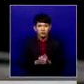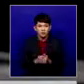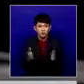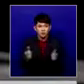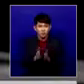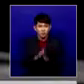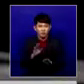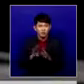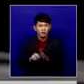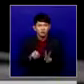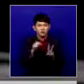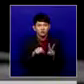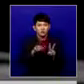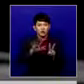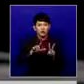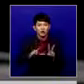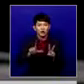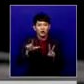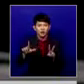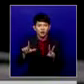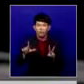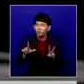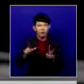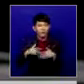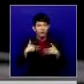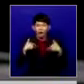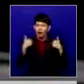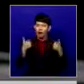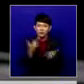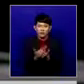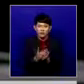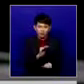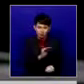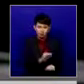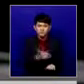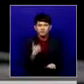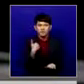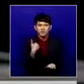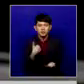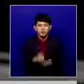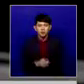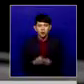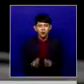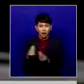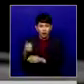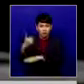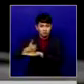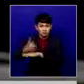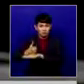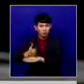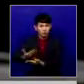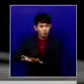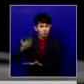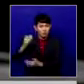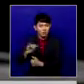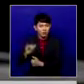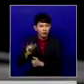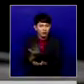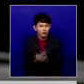างน้อย 2.5 ล้านล้านสบายสบายเงินมันได้มาแล้วอย่าเพิ่งให้เจ้าสัวนะเอามารวมตรงนี้ก่อนรวมกองก่